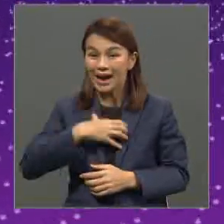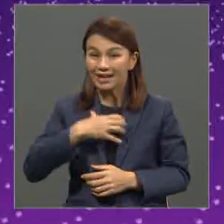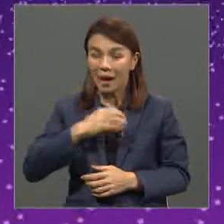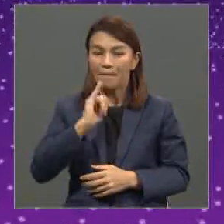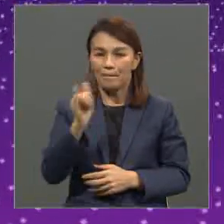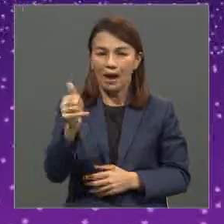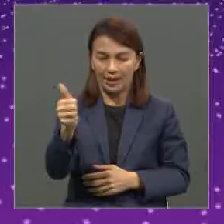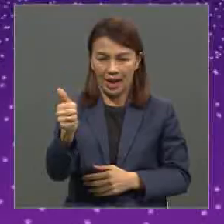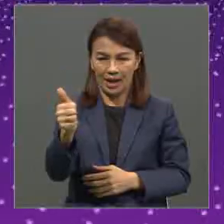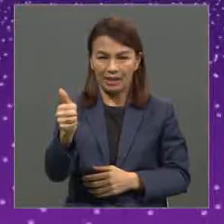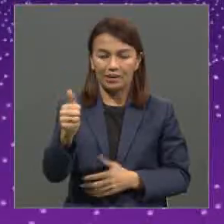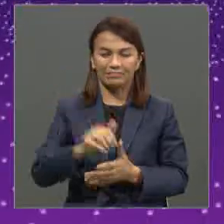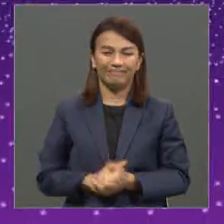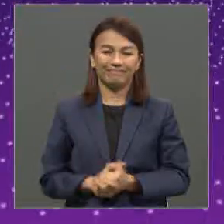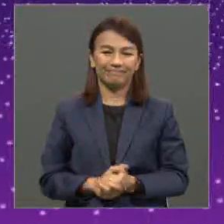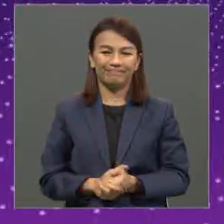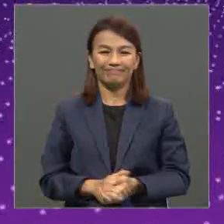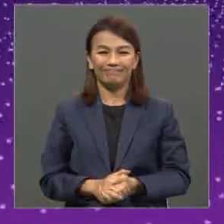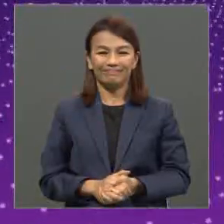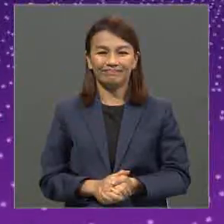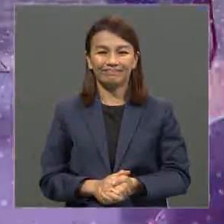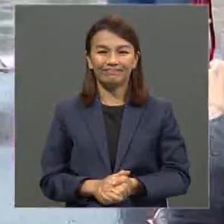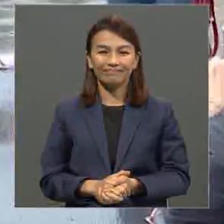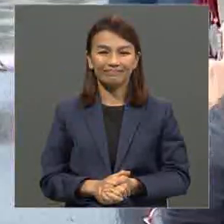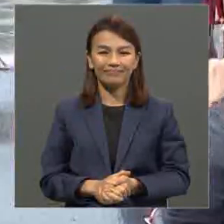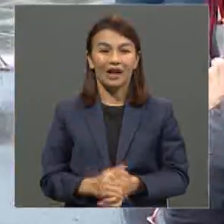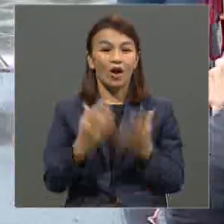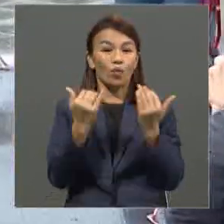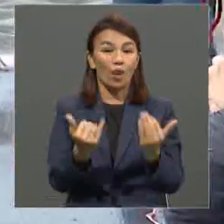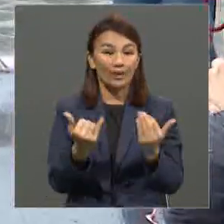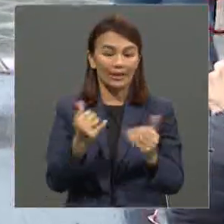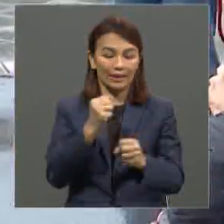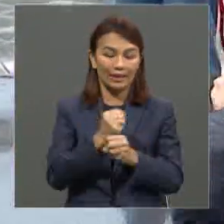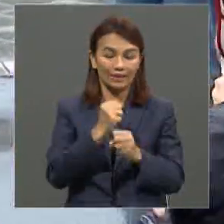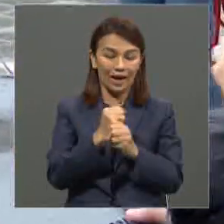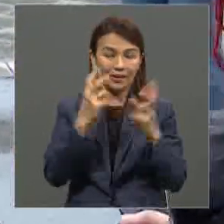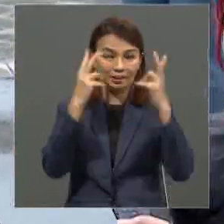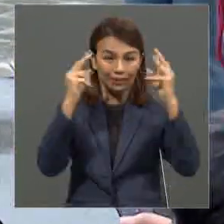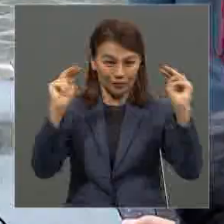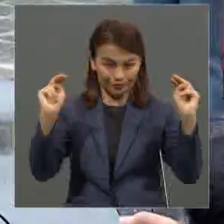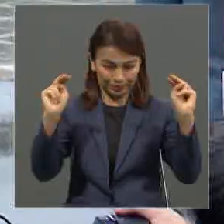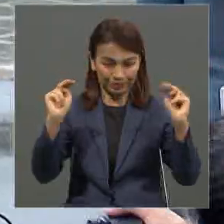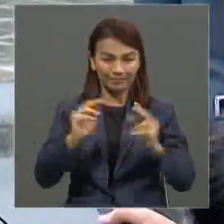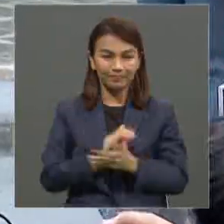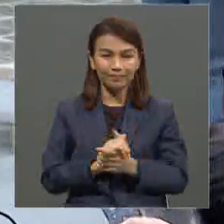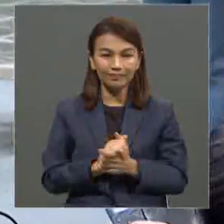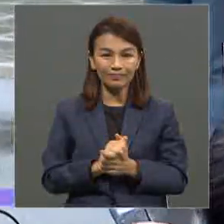ได้เลยนะคะไปดูกันได้ที่งานนี้ค่ะวันนี้นะคะทางโฆษกประจำสำนักนายกรัฐมนตรีนายชัย